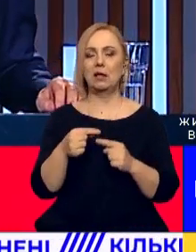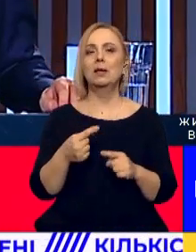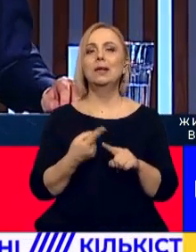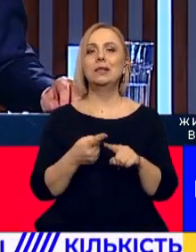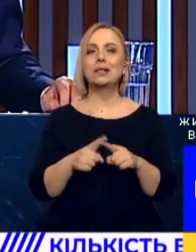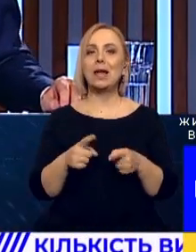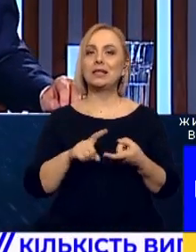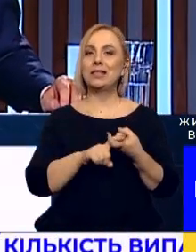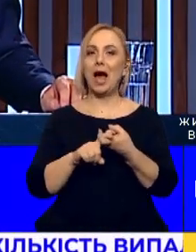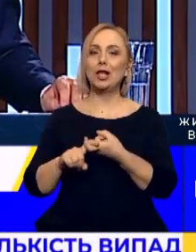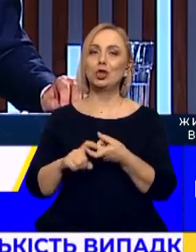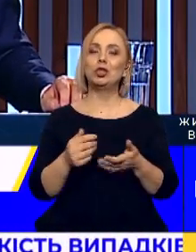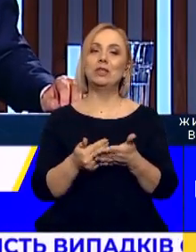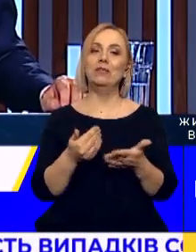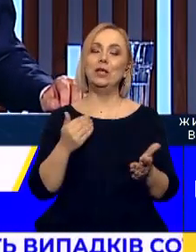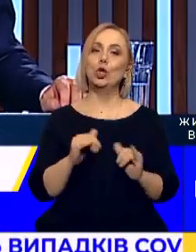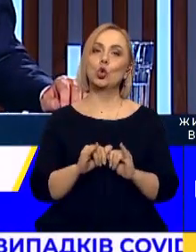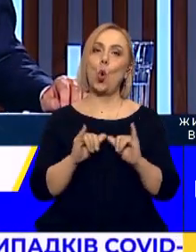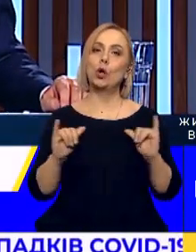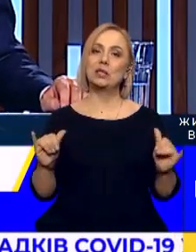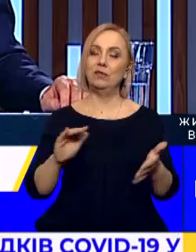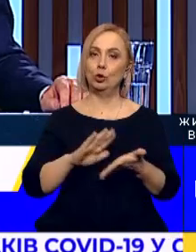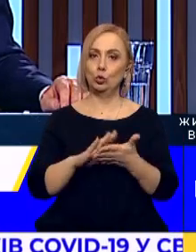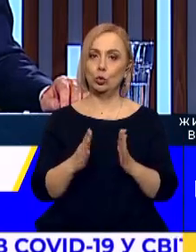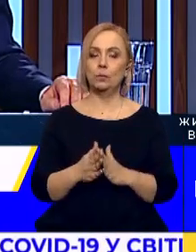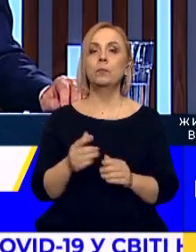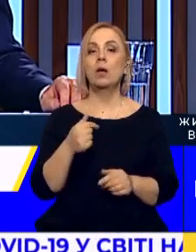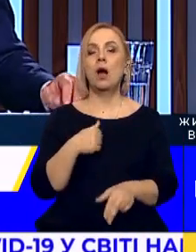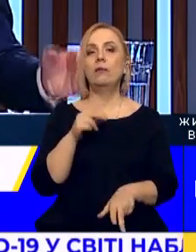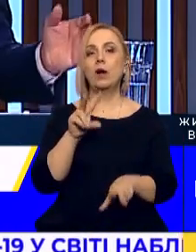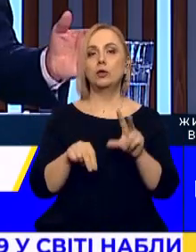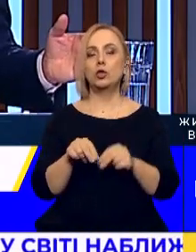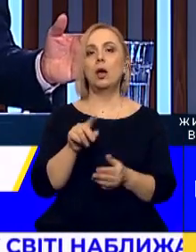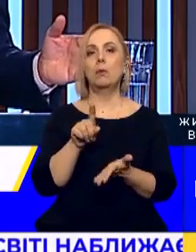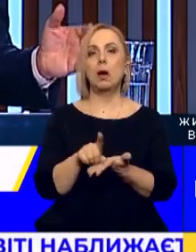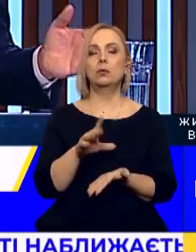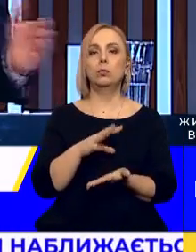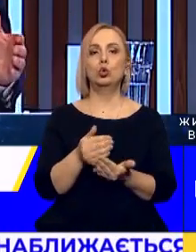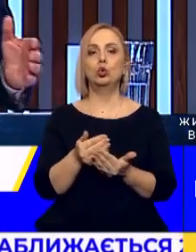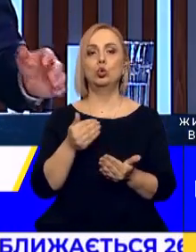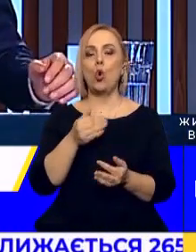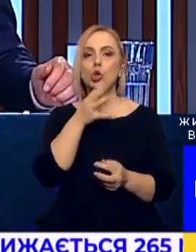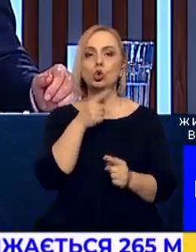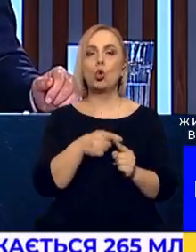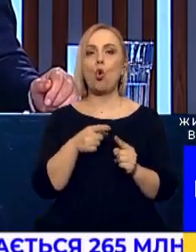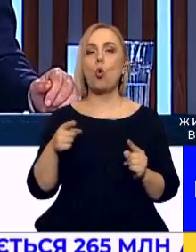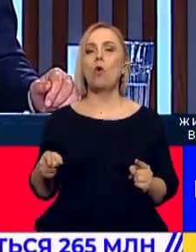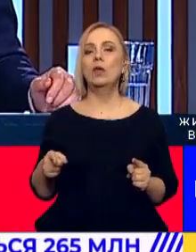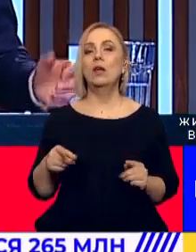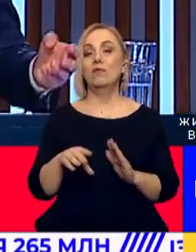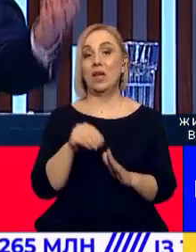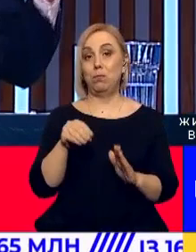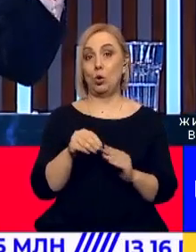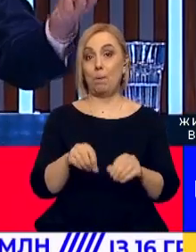говорю, я вважаю, що вимога зараз має бути – це дострокові парламентські вибори. Адже відповідно до Конституції парламентсько-президентська